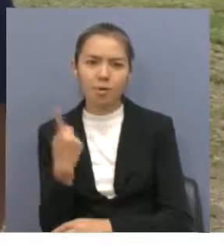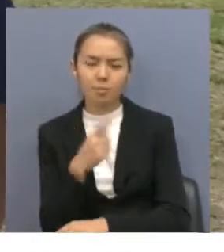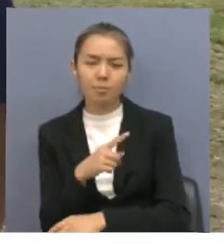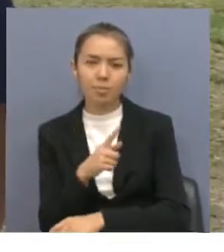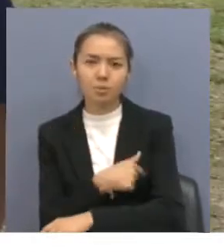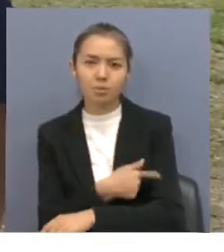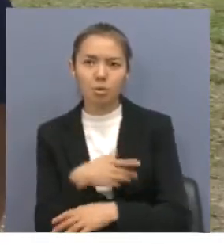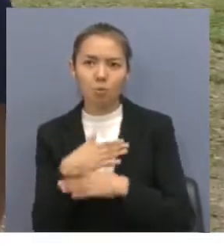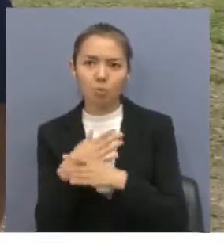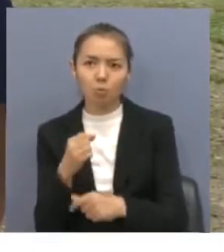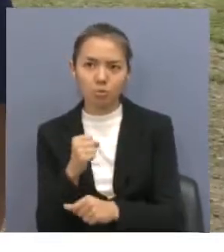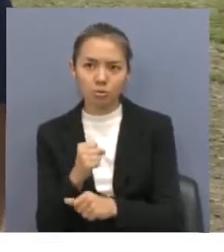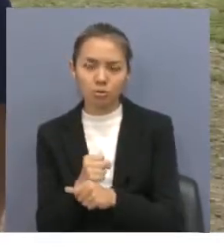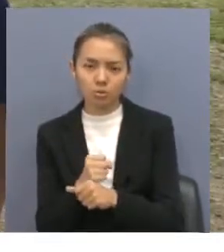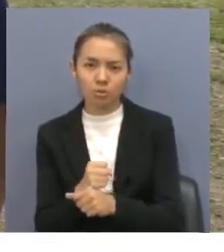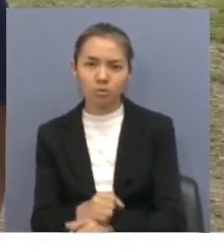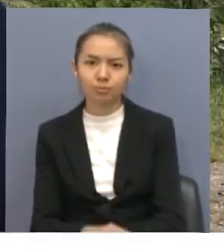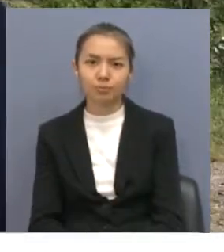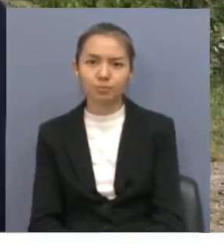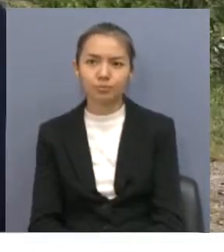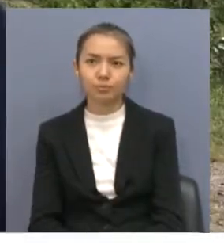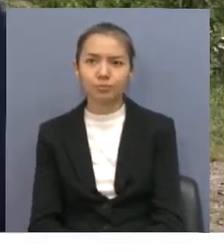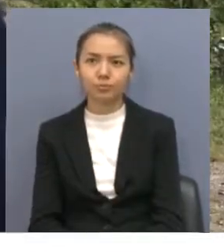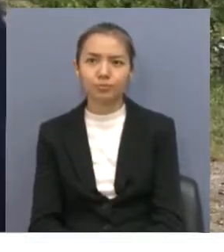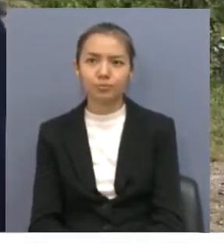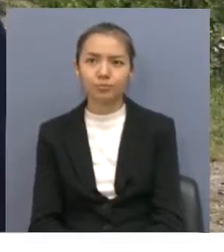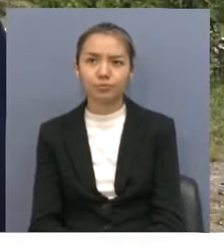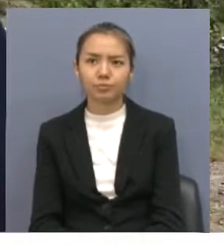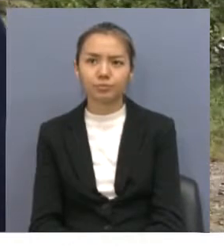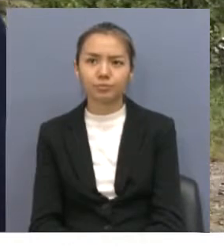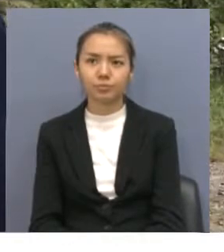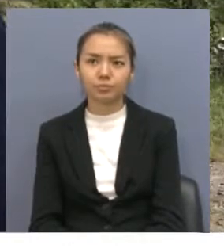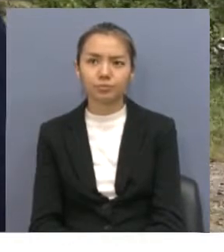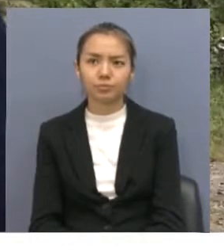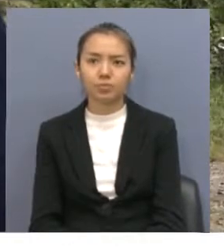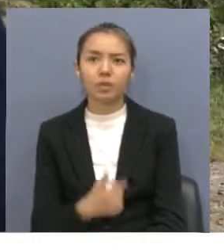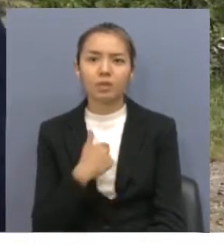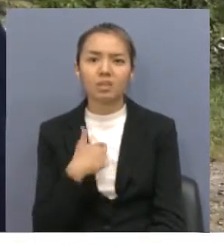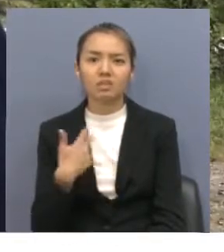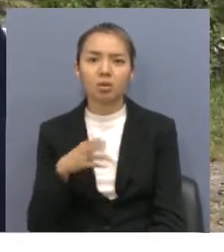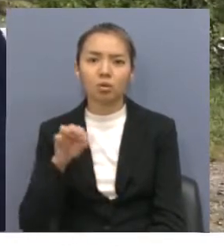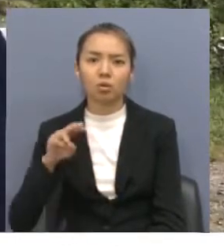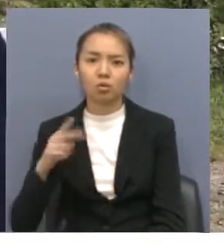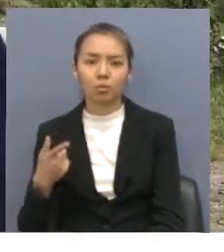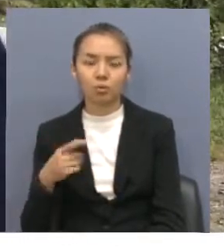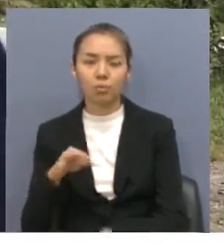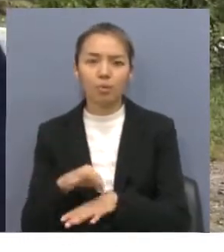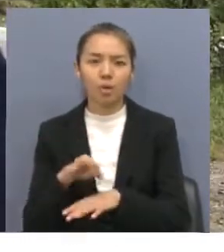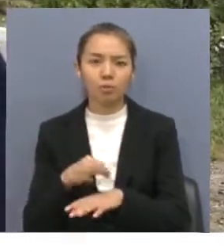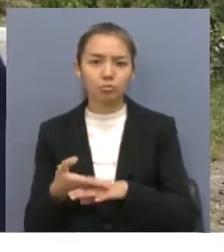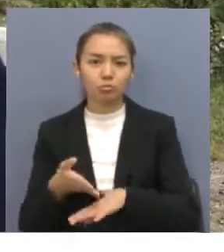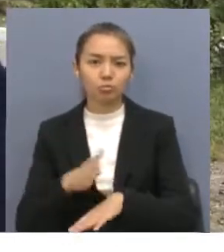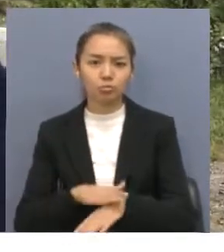медициналық көмек көрсетіп, өміріне араша түседі. Я попал 30 июля. Мен 30-шы шілде күні ауыр халде